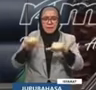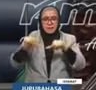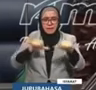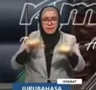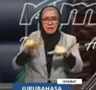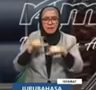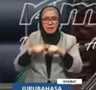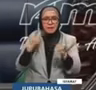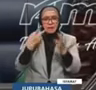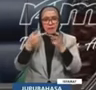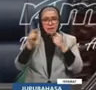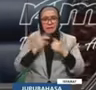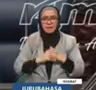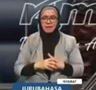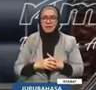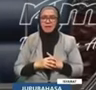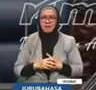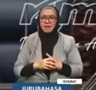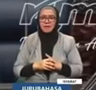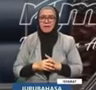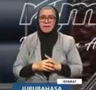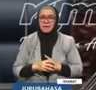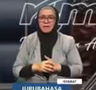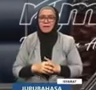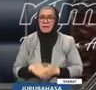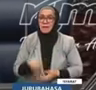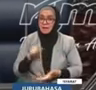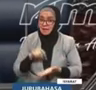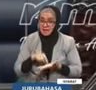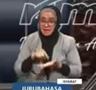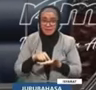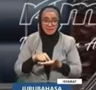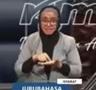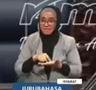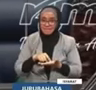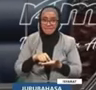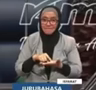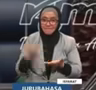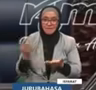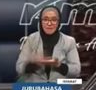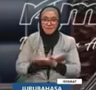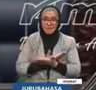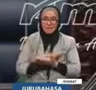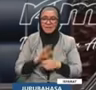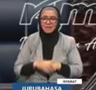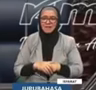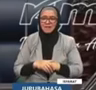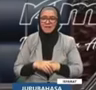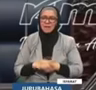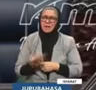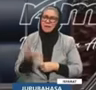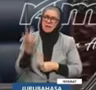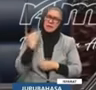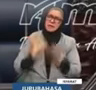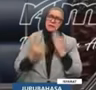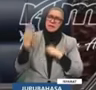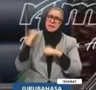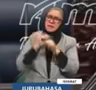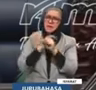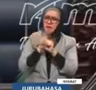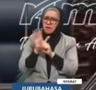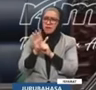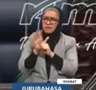begini merupakan sesuatu yang bukan bau sekali dan pada masa khabib dulu mungkin dianya tak menular sangat